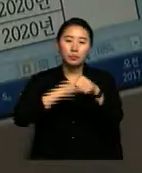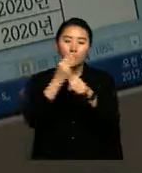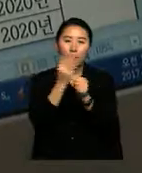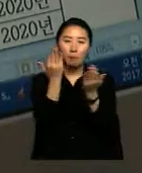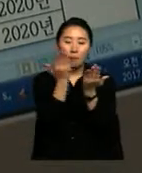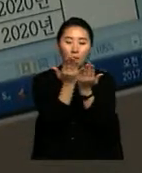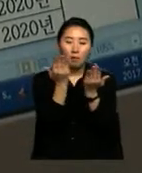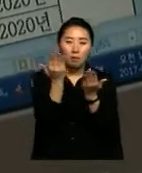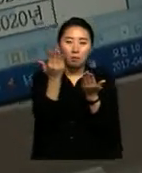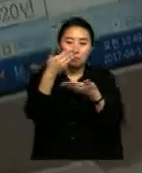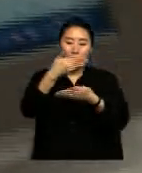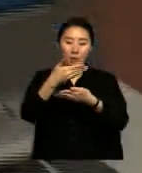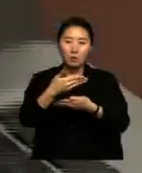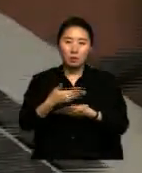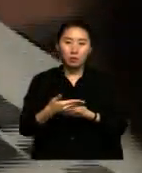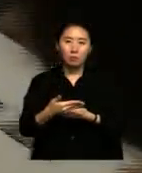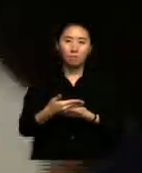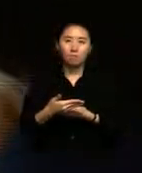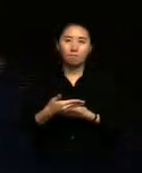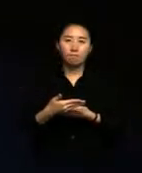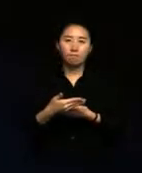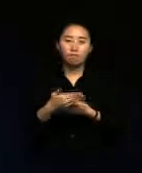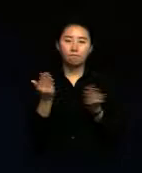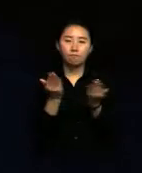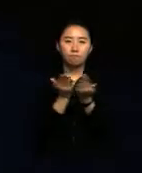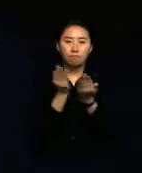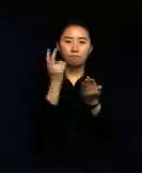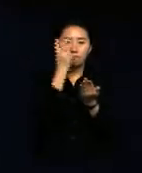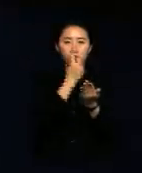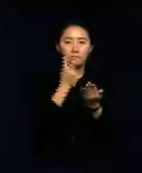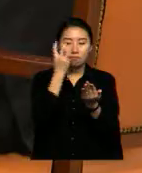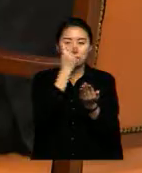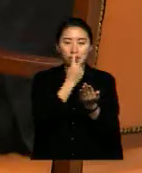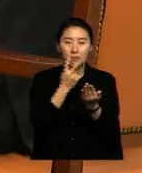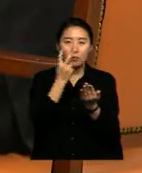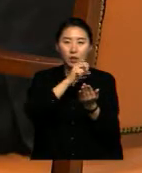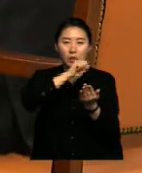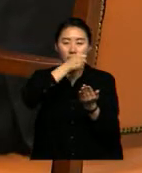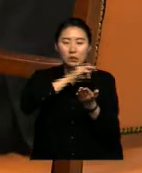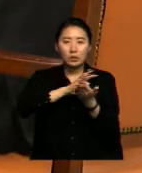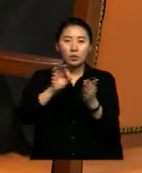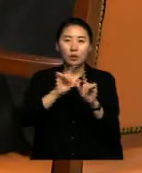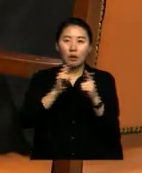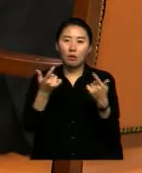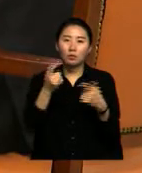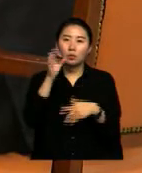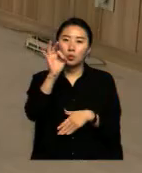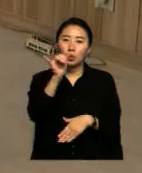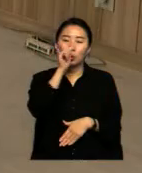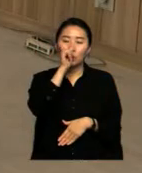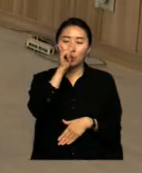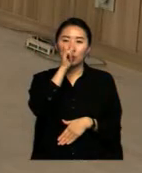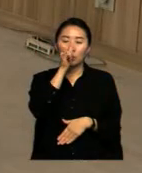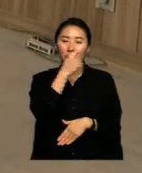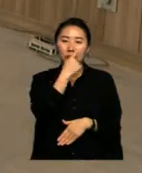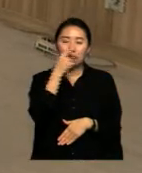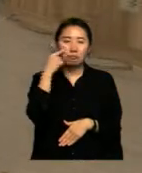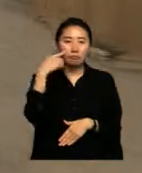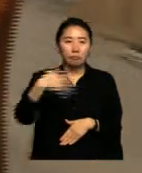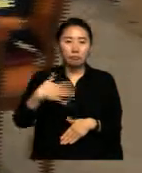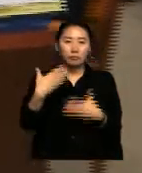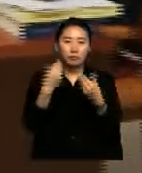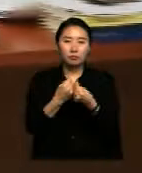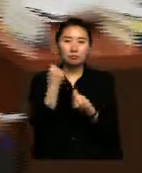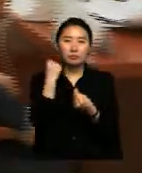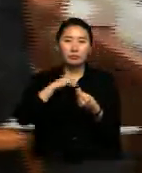대조해 적절성 여부를 비교합니다. 예산을 한 푼도 안 쓴 기금이 있는가 하면 공증을 하지 않아